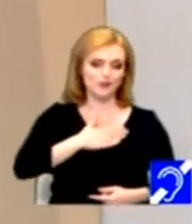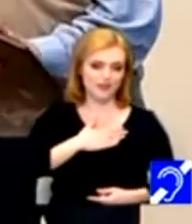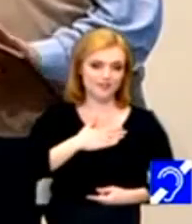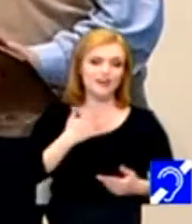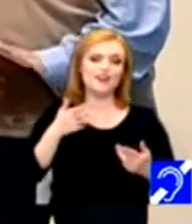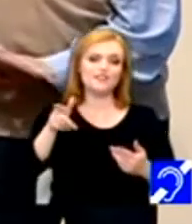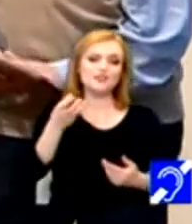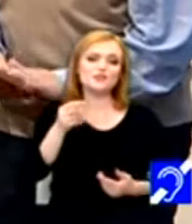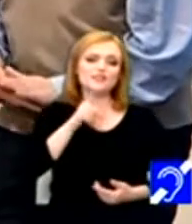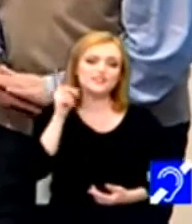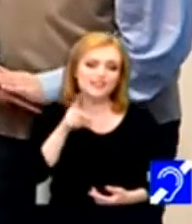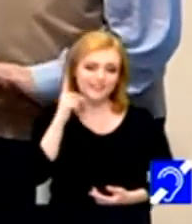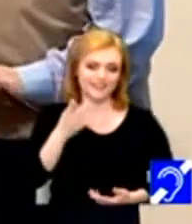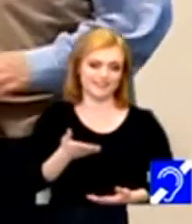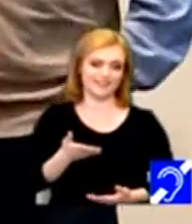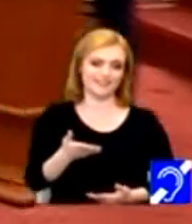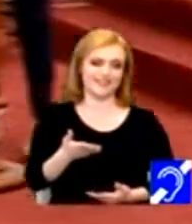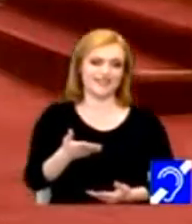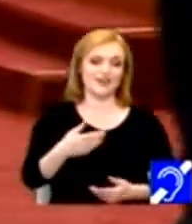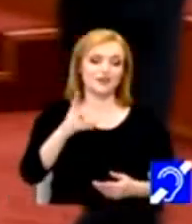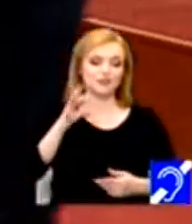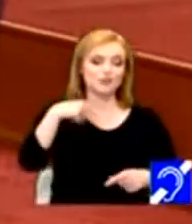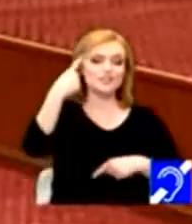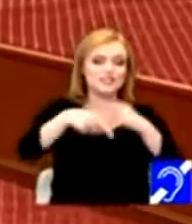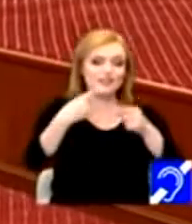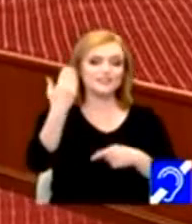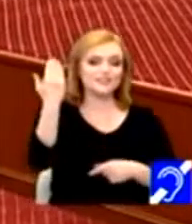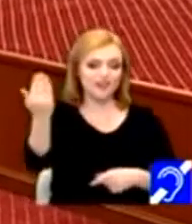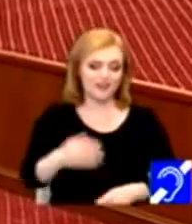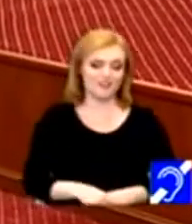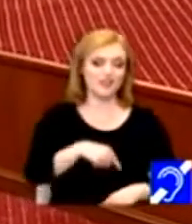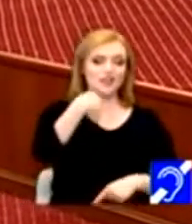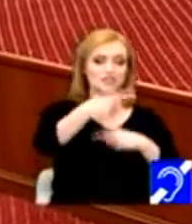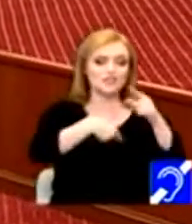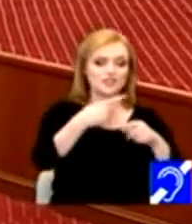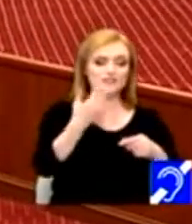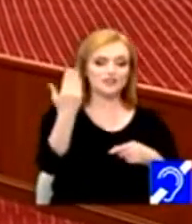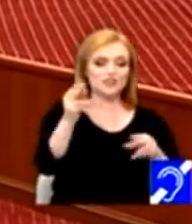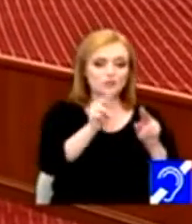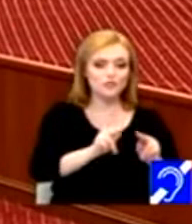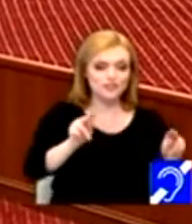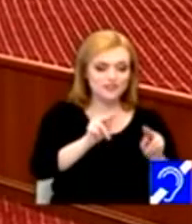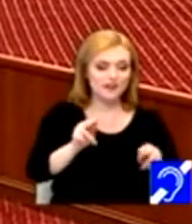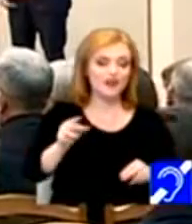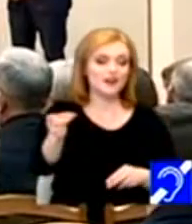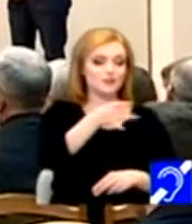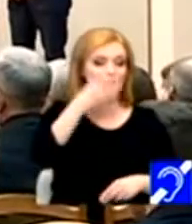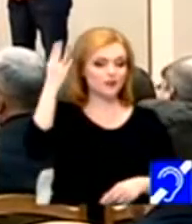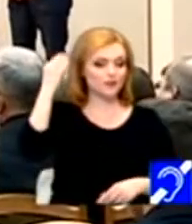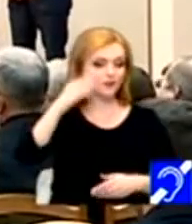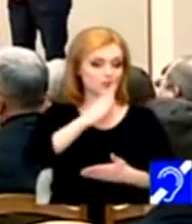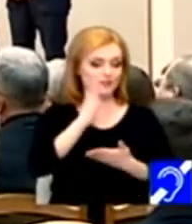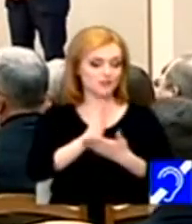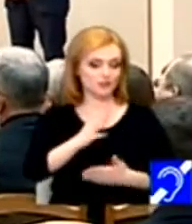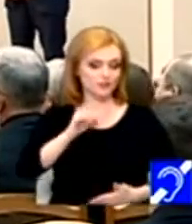destul de, sunteți încă destul de tineri. Prin noastre, prin profesorii, prin antrenorii voștri, Moldova este cunoscută în lume.